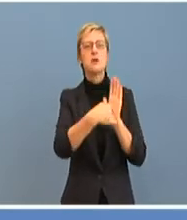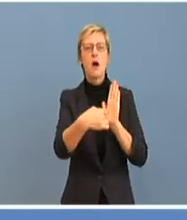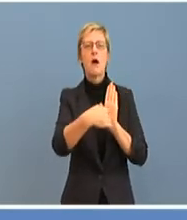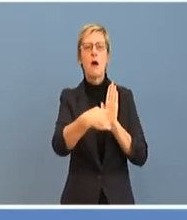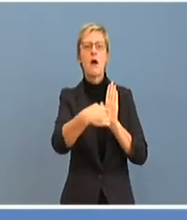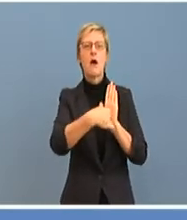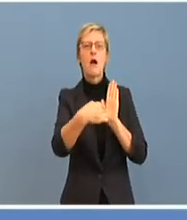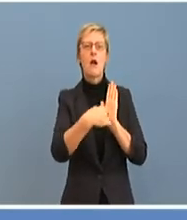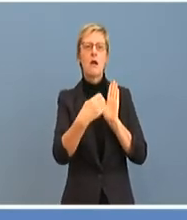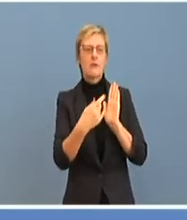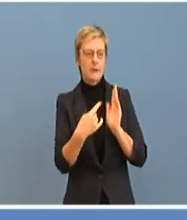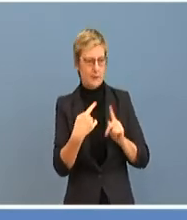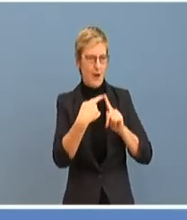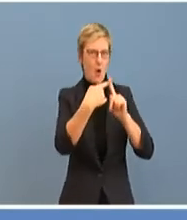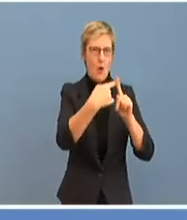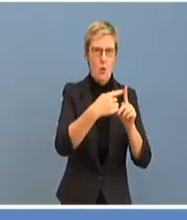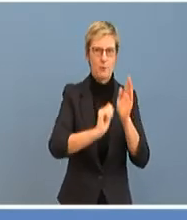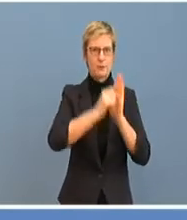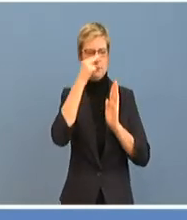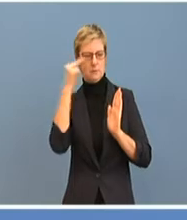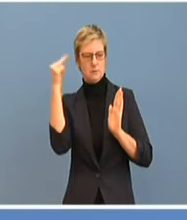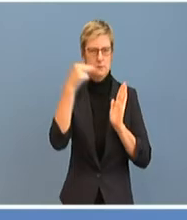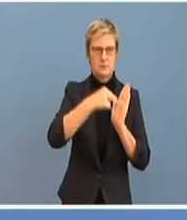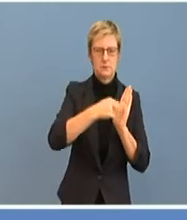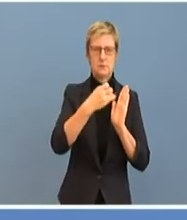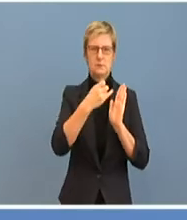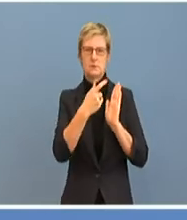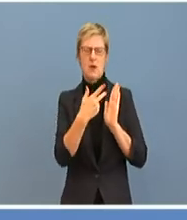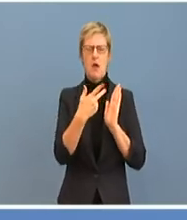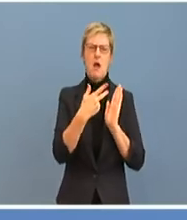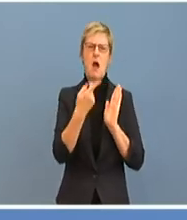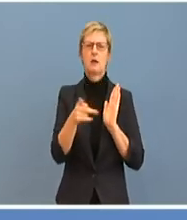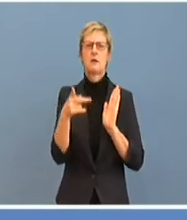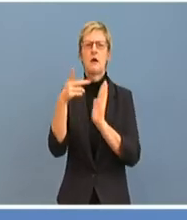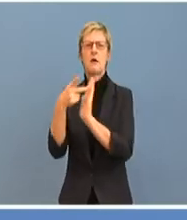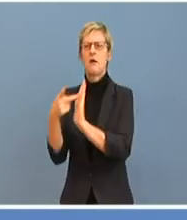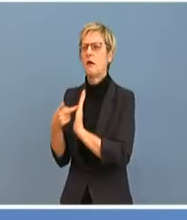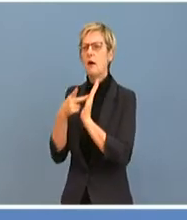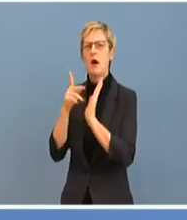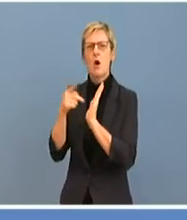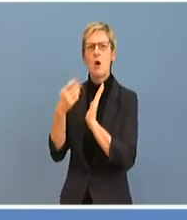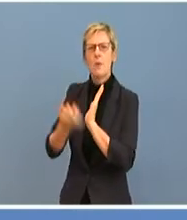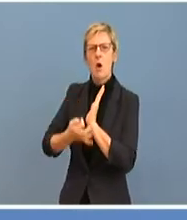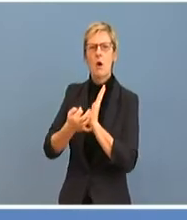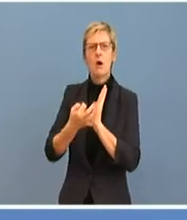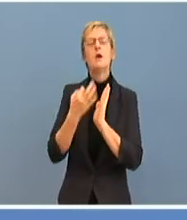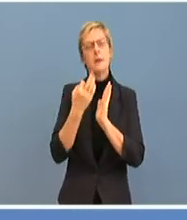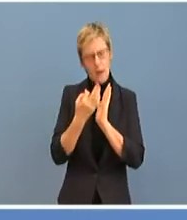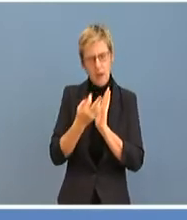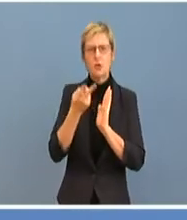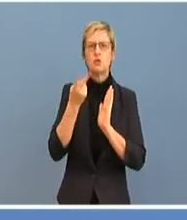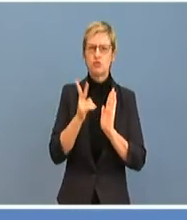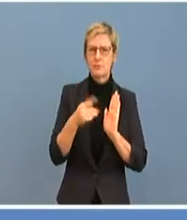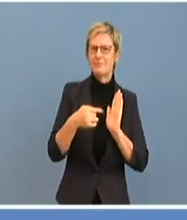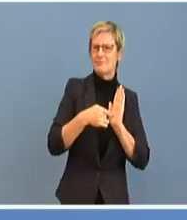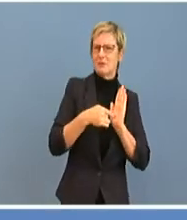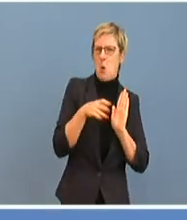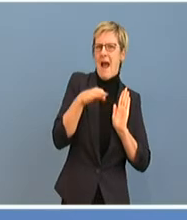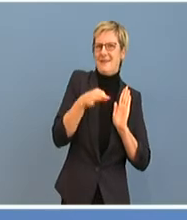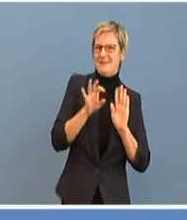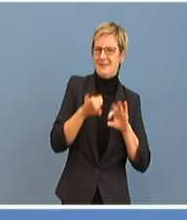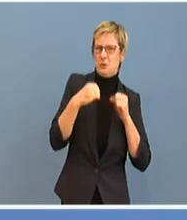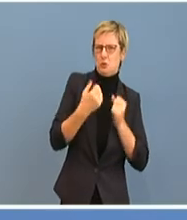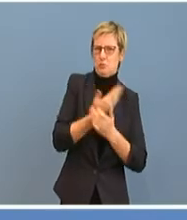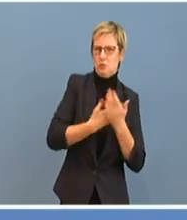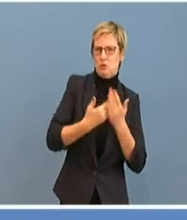täglichen Neuinfektionen bildet natürlich nicht das gesamte Pandemiegeschehen ab. Aber sie ist das Maß, an dem sich zeigt, ob und wie lange